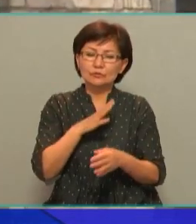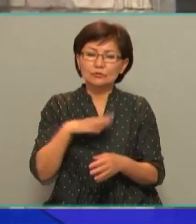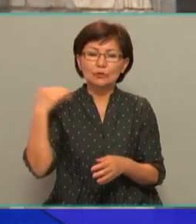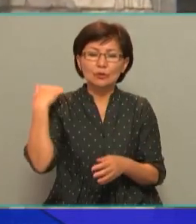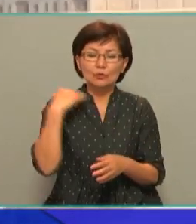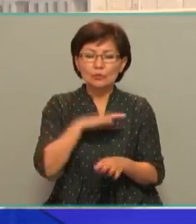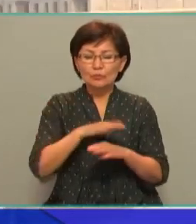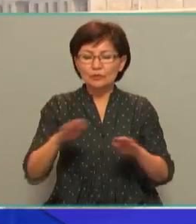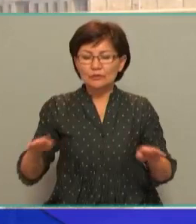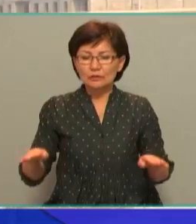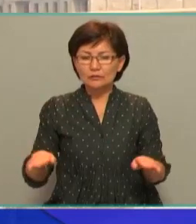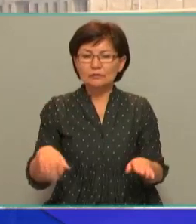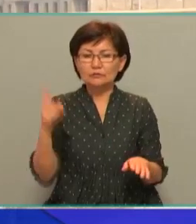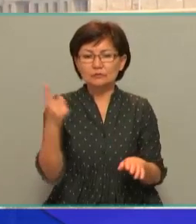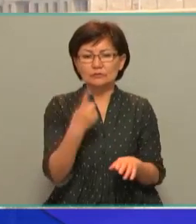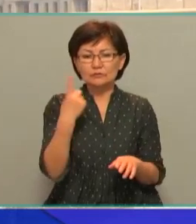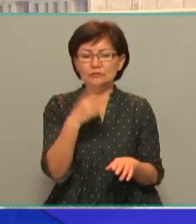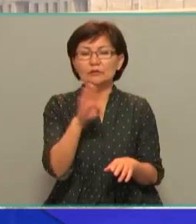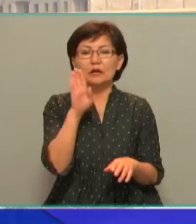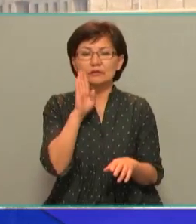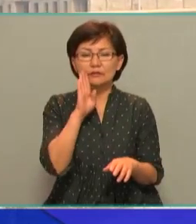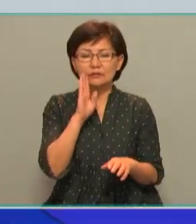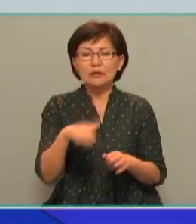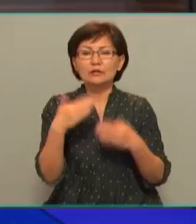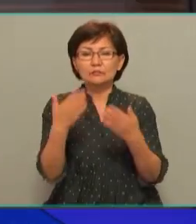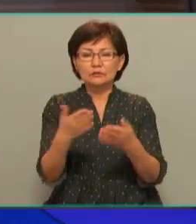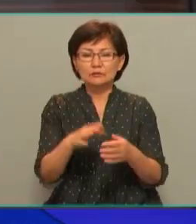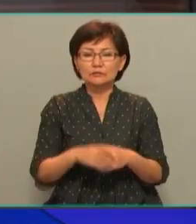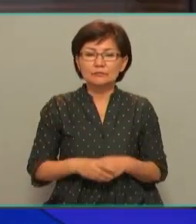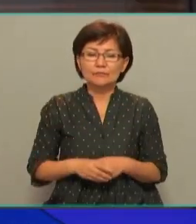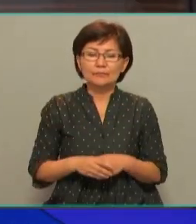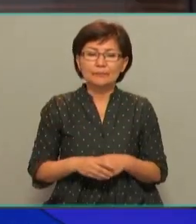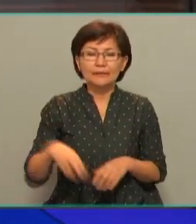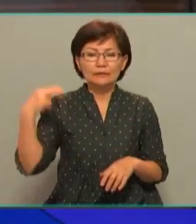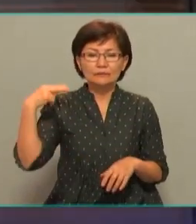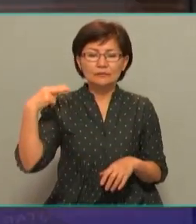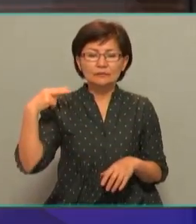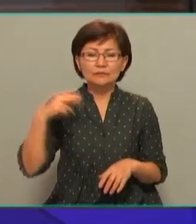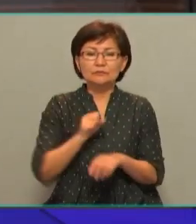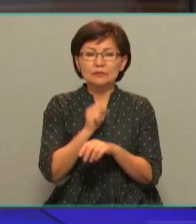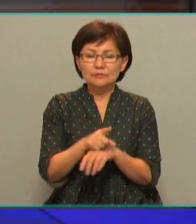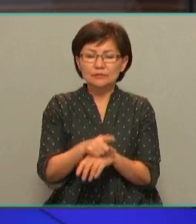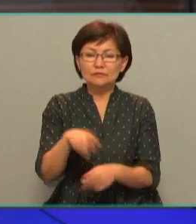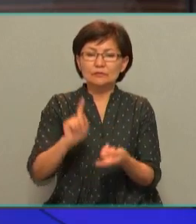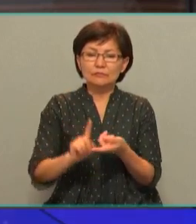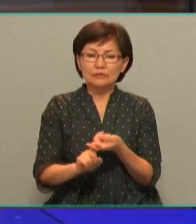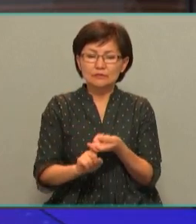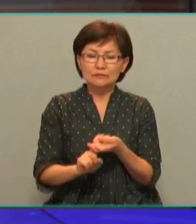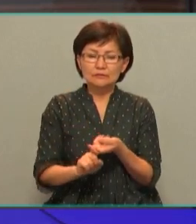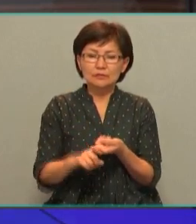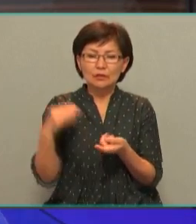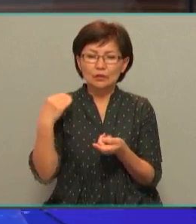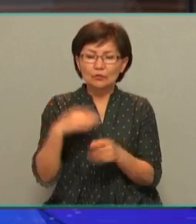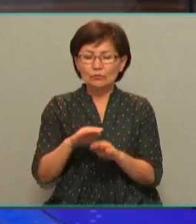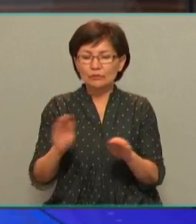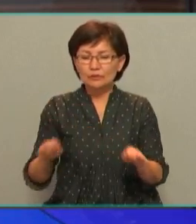басты аналарға басымдық беріледі. Қазақстан Республикасы президентінің тапсырмасына сәйкес көпбалалы отбасыларды арендалық баспанамен қамту